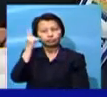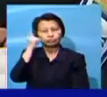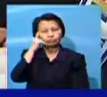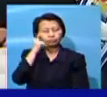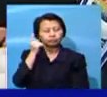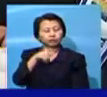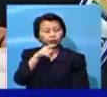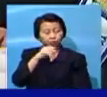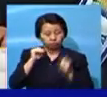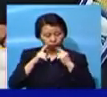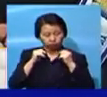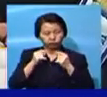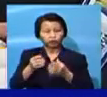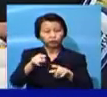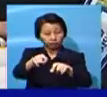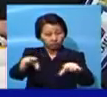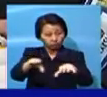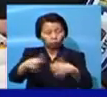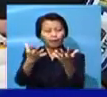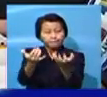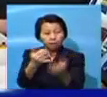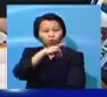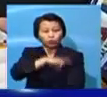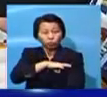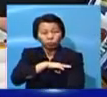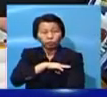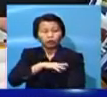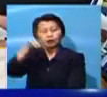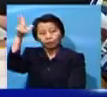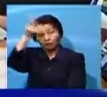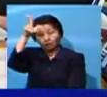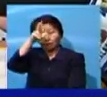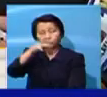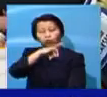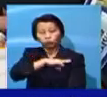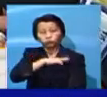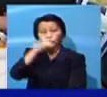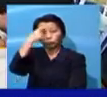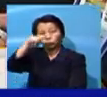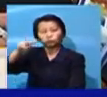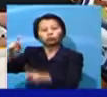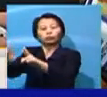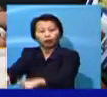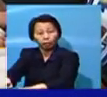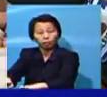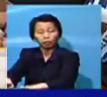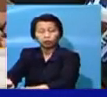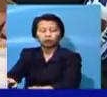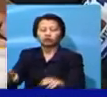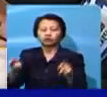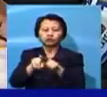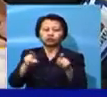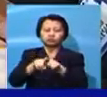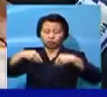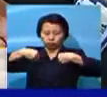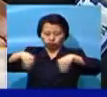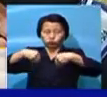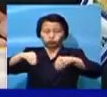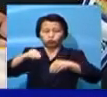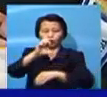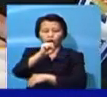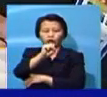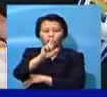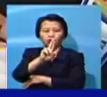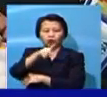dia dia dia buat tu nak nak untung kerajaan Negeri nak cari untung untuk rakyat macam supermarket Lulu yang